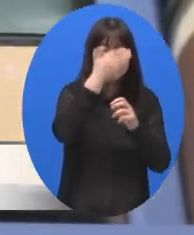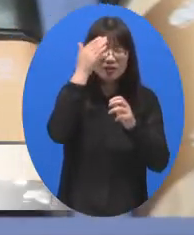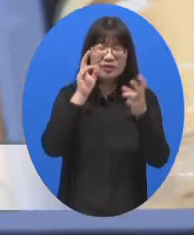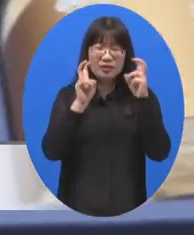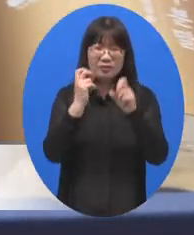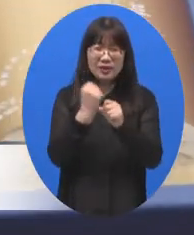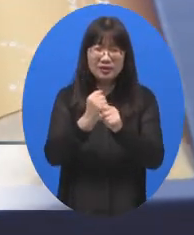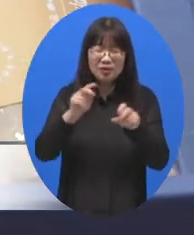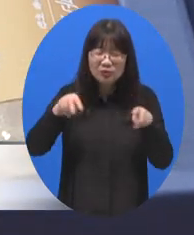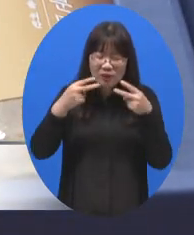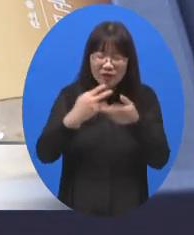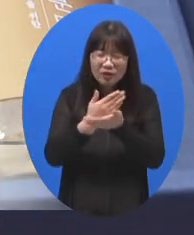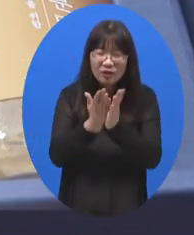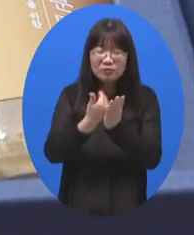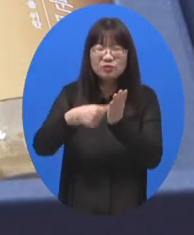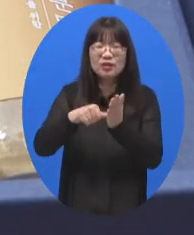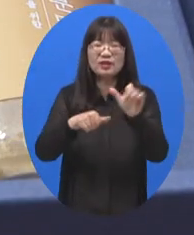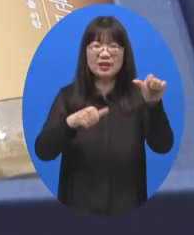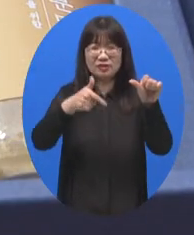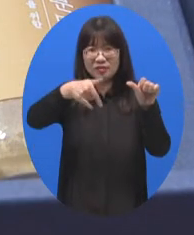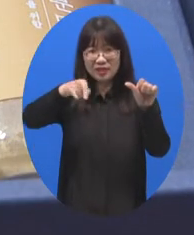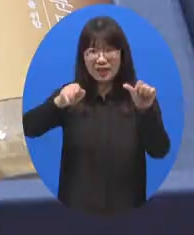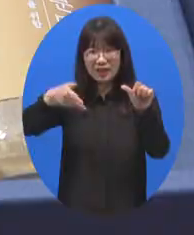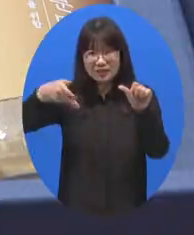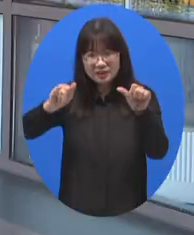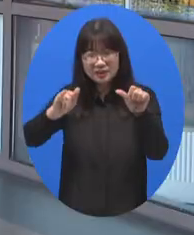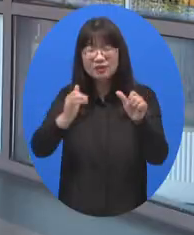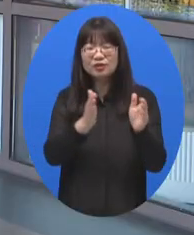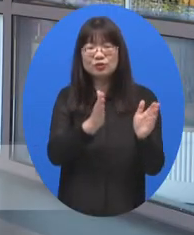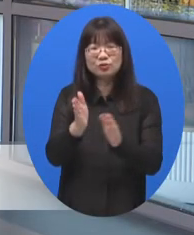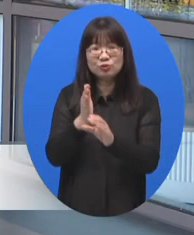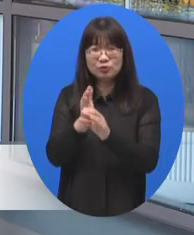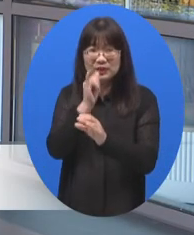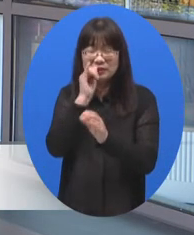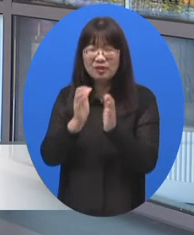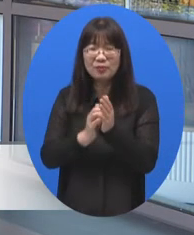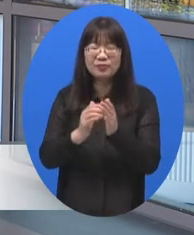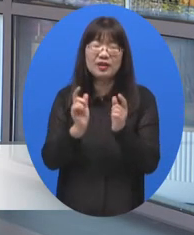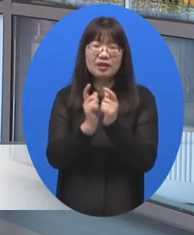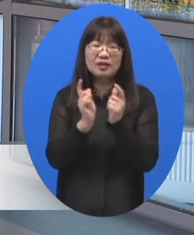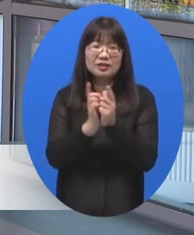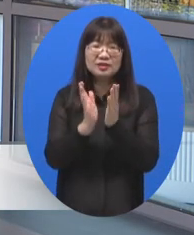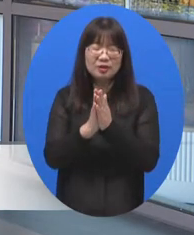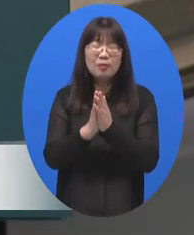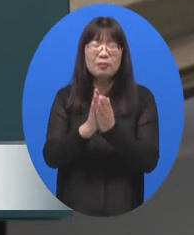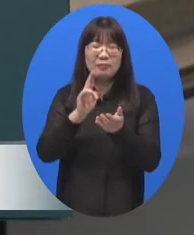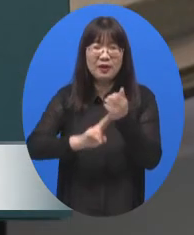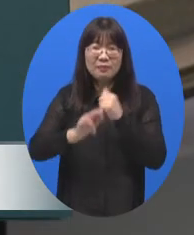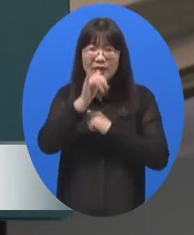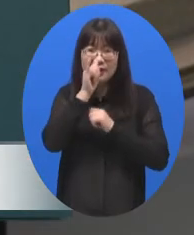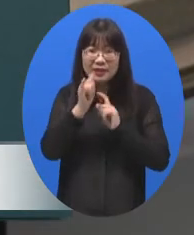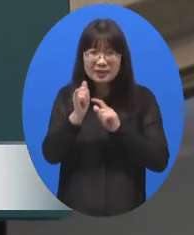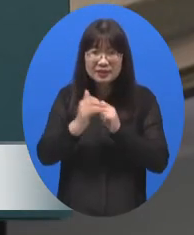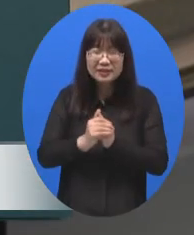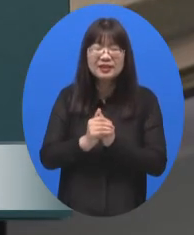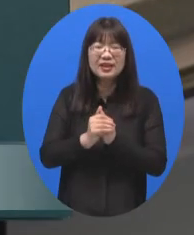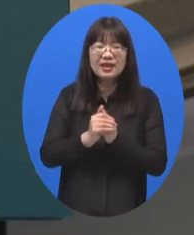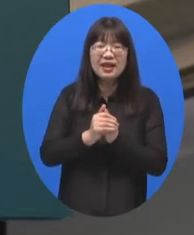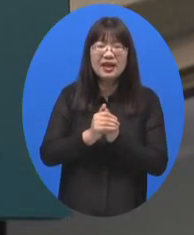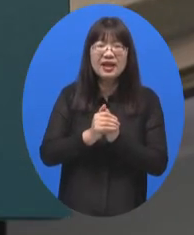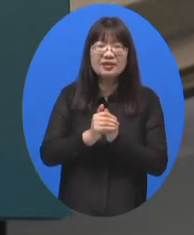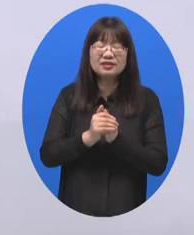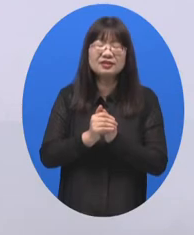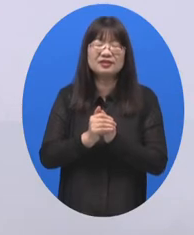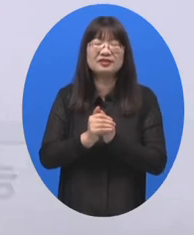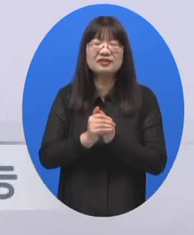생산한 국수와 국내산 식재료 5가지로 구성됐습니다. 오프라인에선 지역 상생협력 매장인 시흥꿈 상회에서 판매